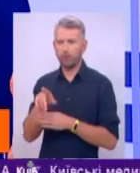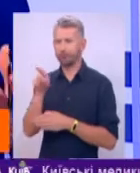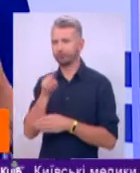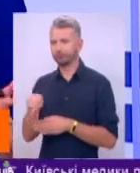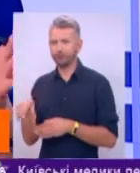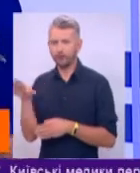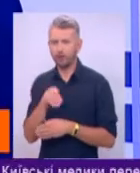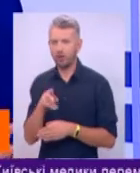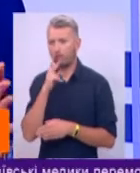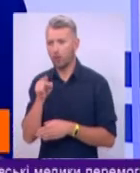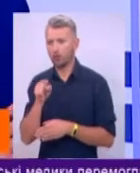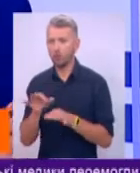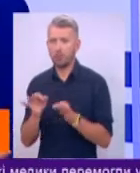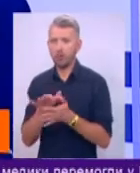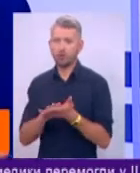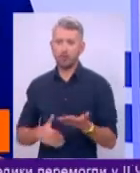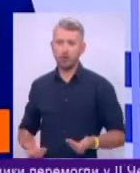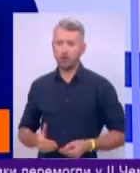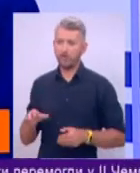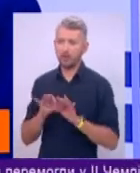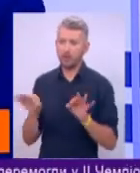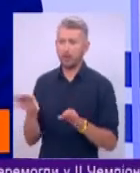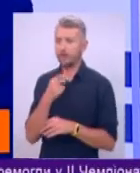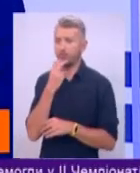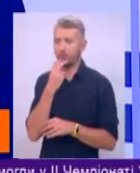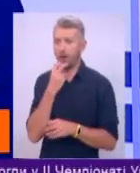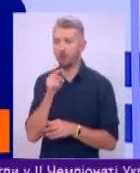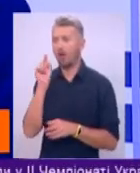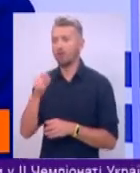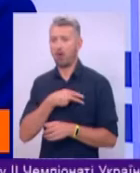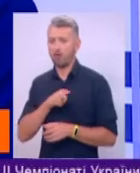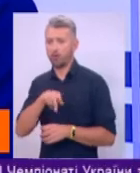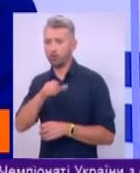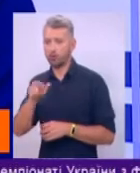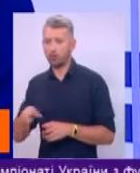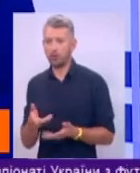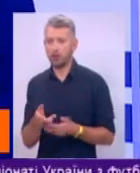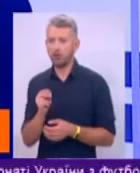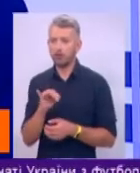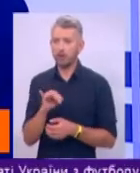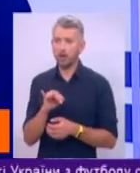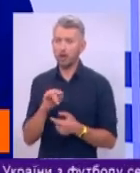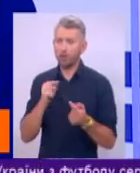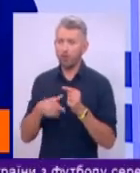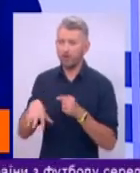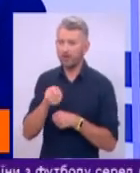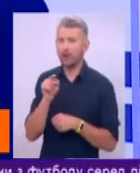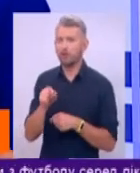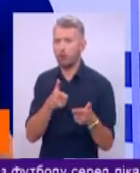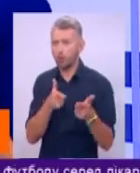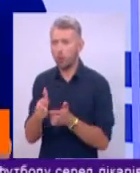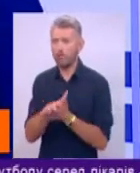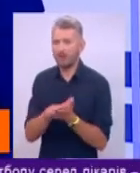бачать, що тут нормально триває життя, все прекрасно, всі посміхаються, там гинуть люди. Чи попри все вони готові